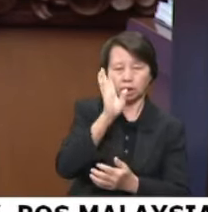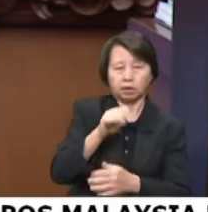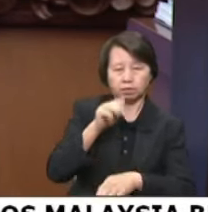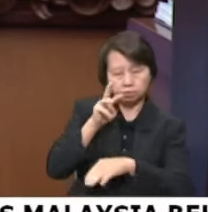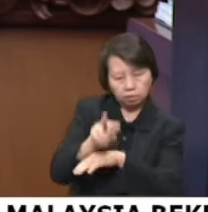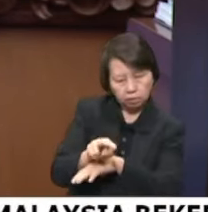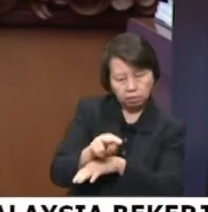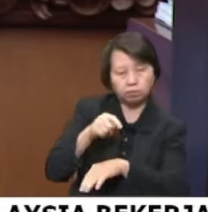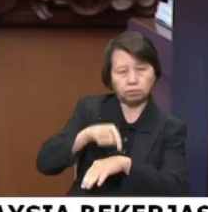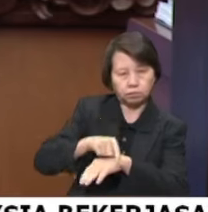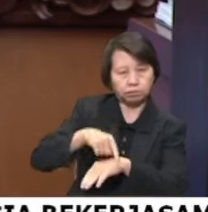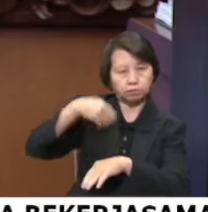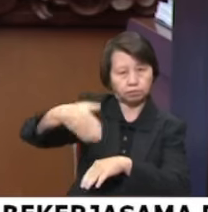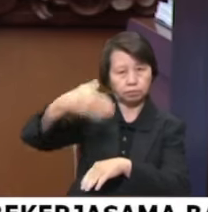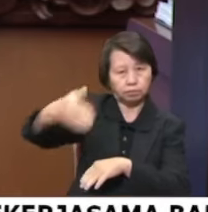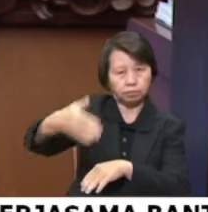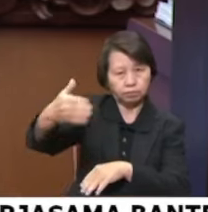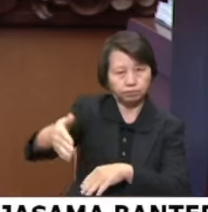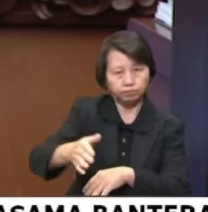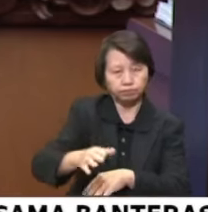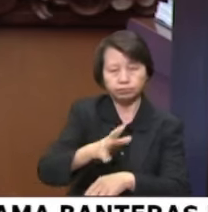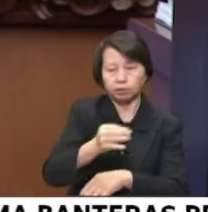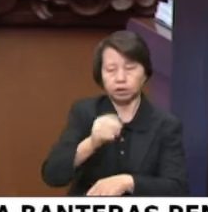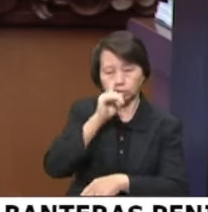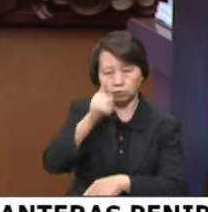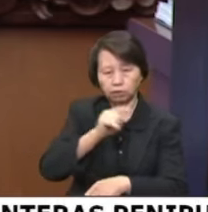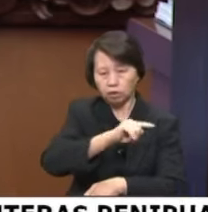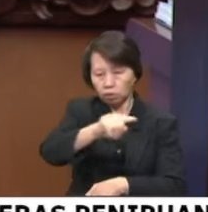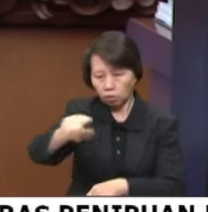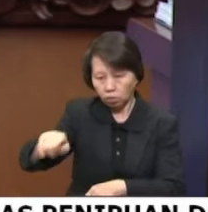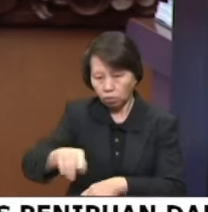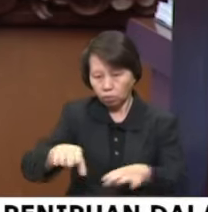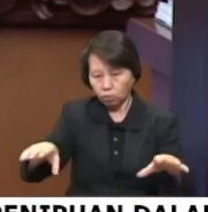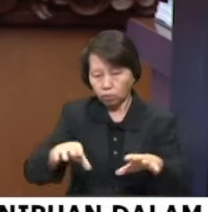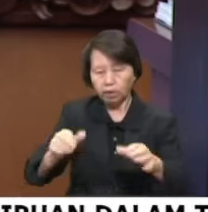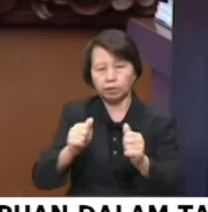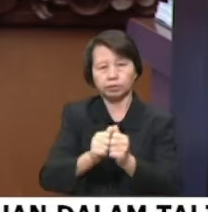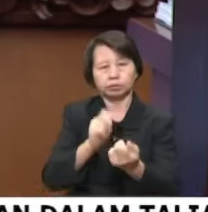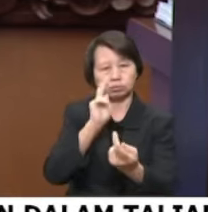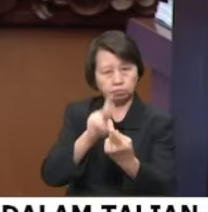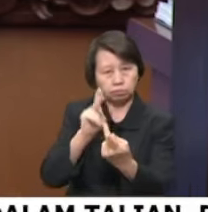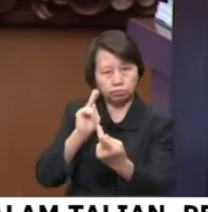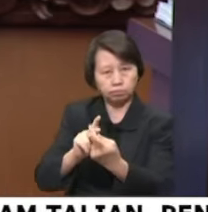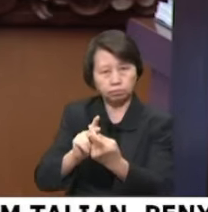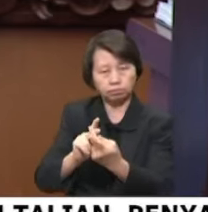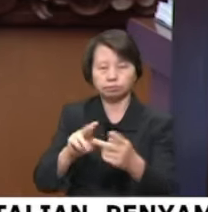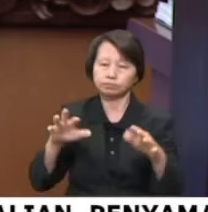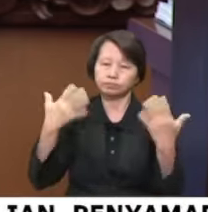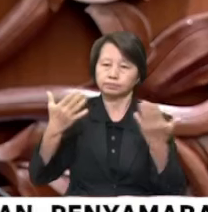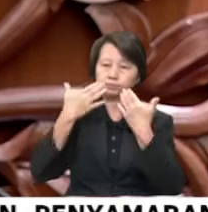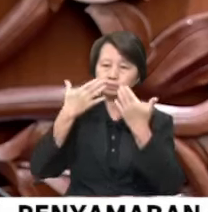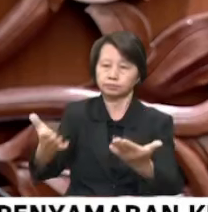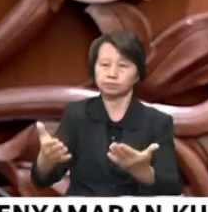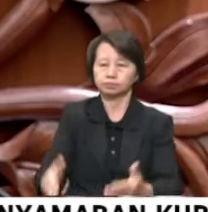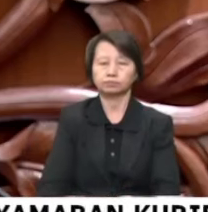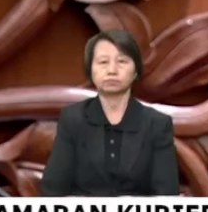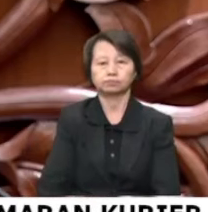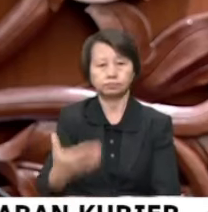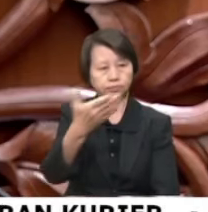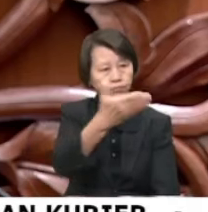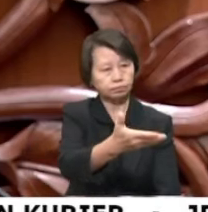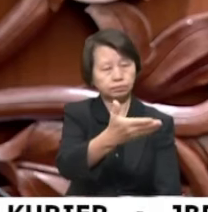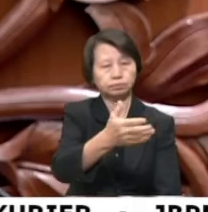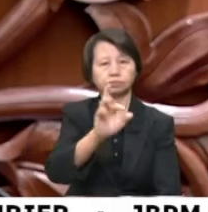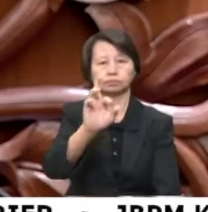ke semasa dan memastikan semua adalah dijalankan dengan sewajarnya. Sekian, terima kasih. Rasa.